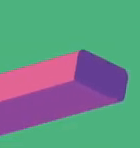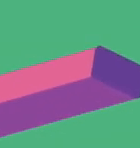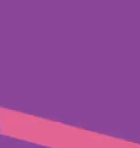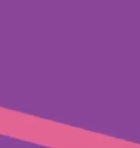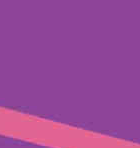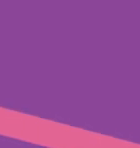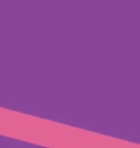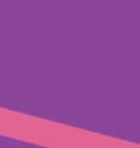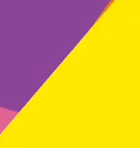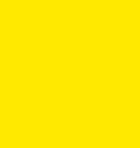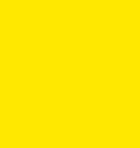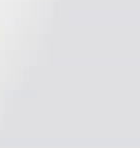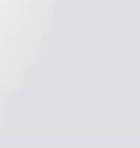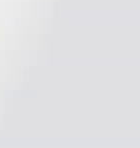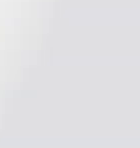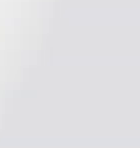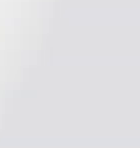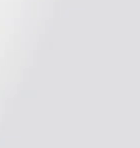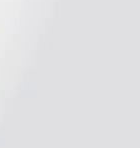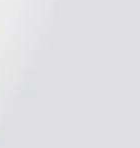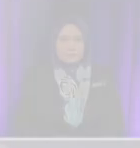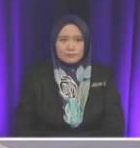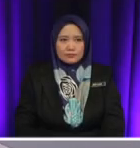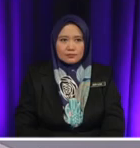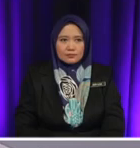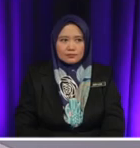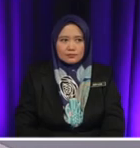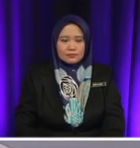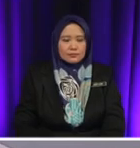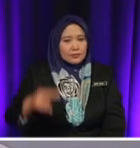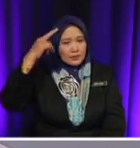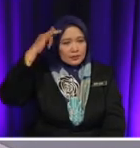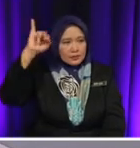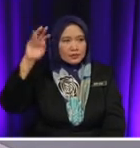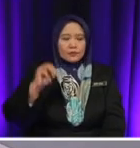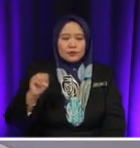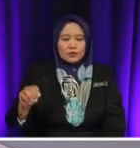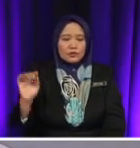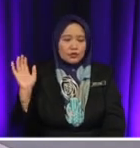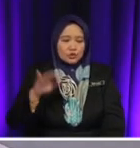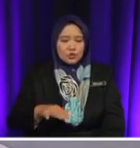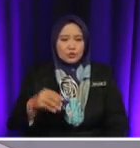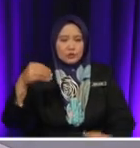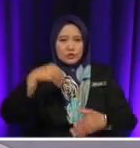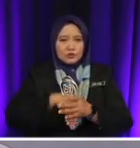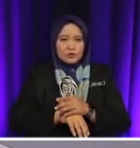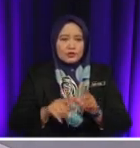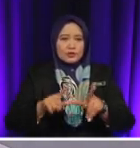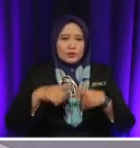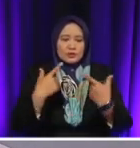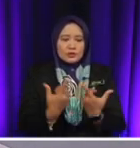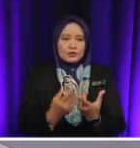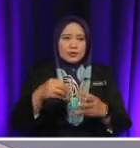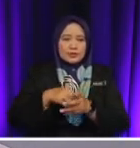KPM Didik TV KPM Hai murid-murid Jom kita masuk kelas hari ini kita dalam slot sukses